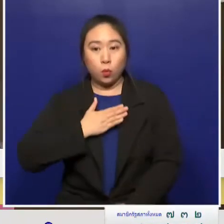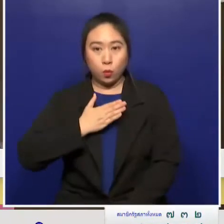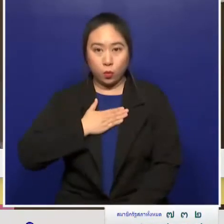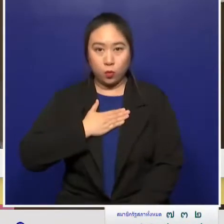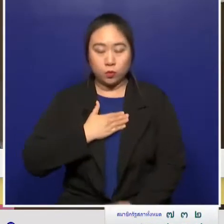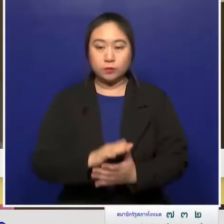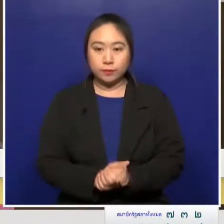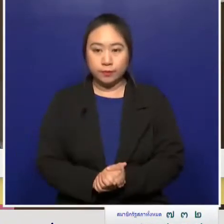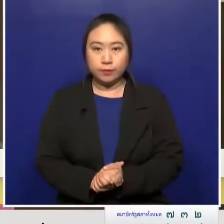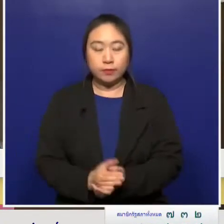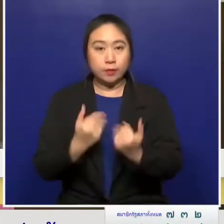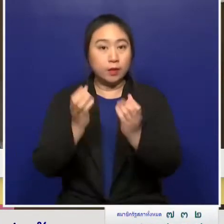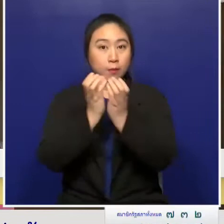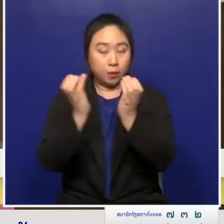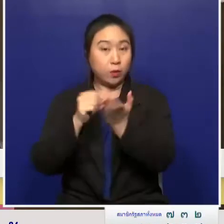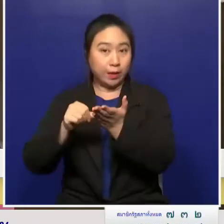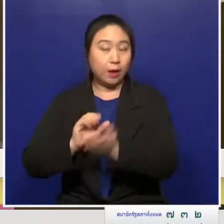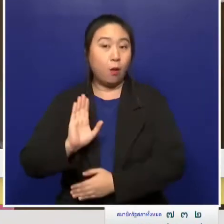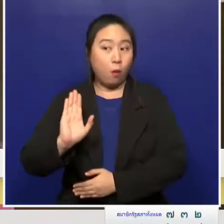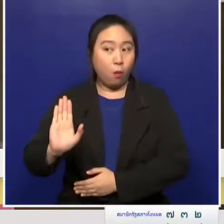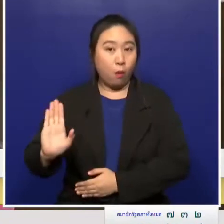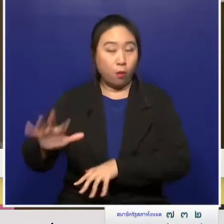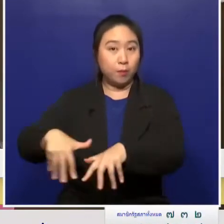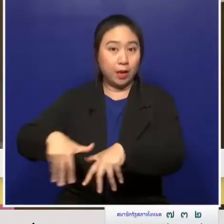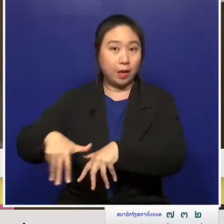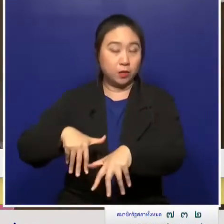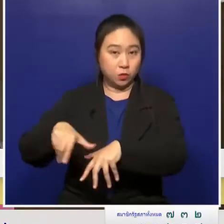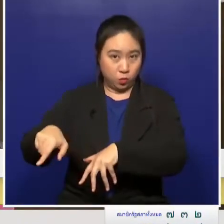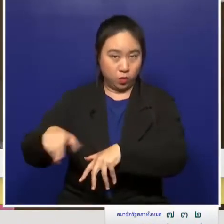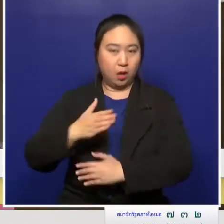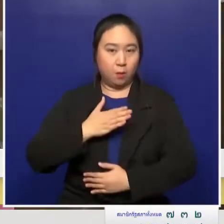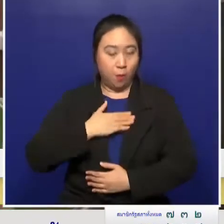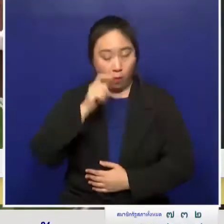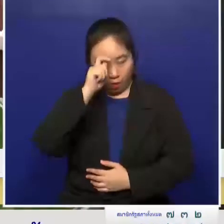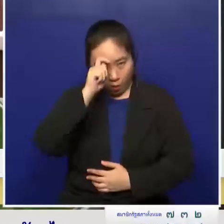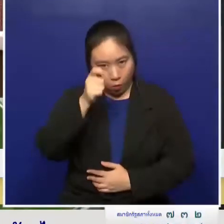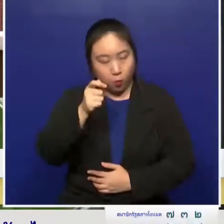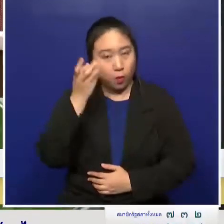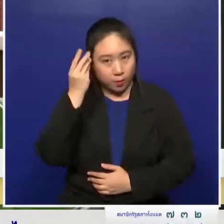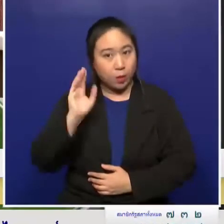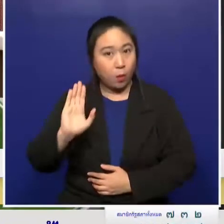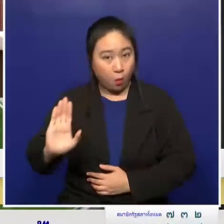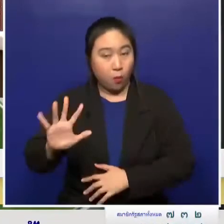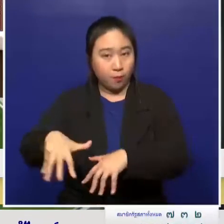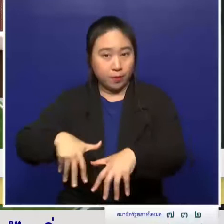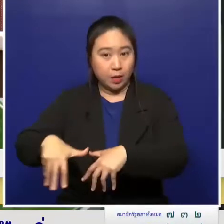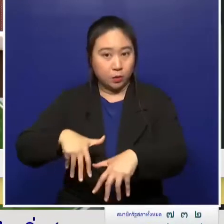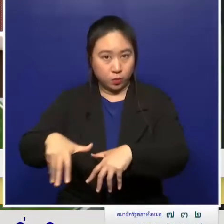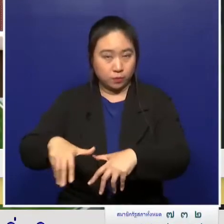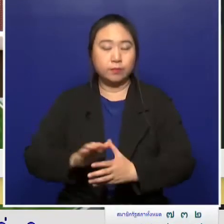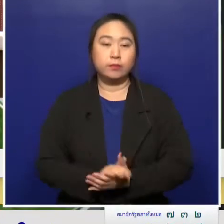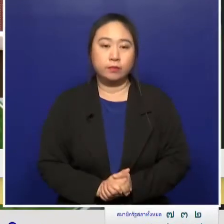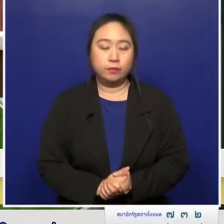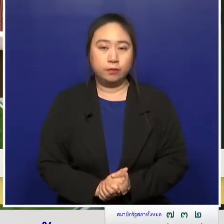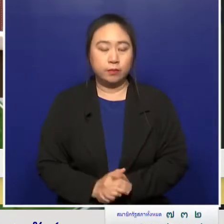ตติแก้รัฐธรรมนูญของภาคประชาชนกระผมเคารพความเห็นภาคประชาชนโด